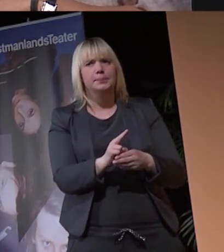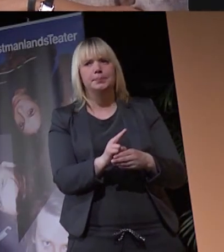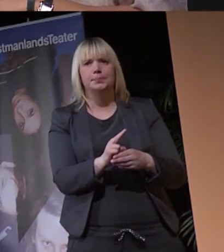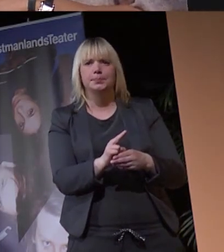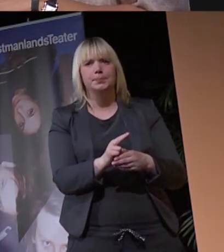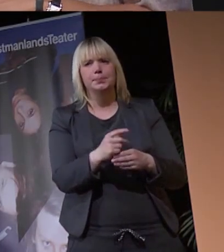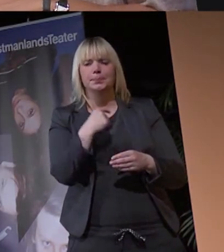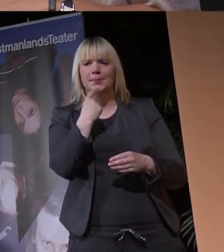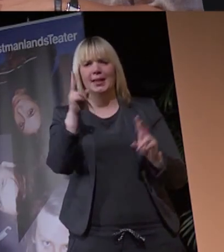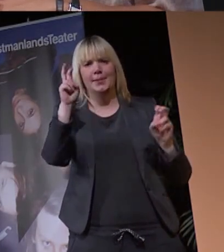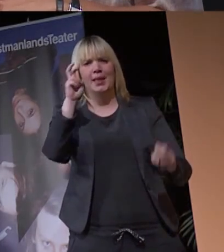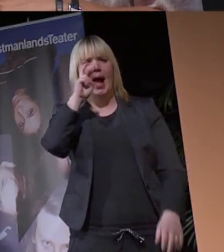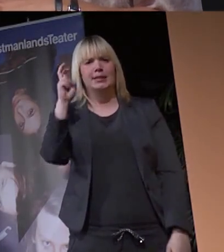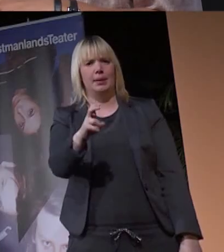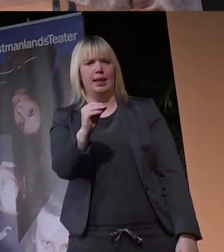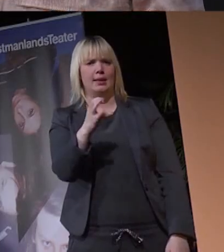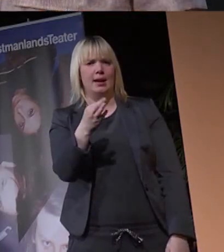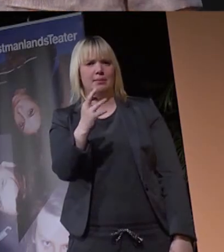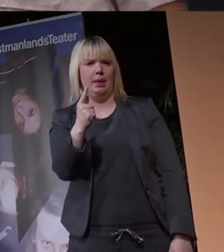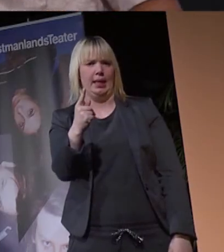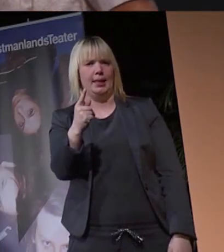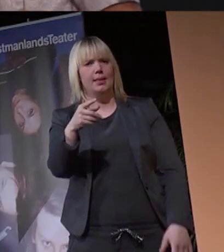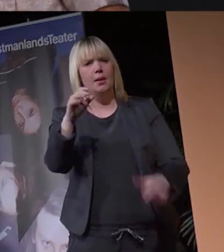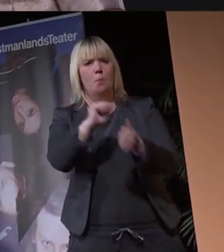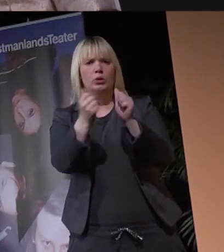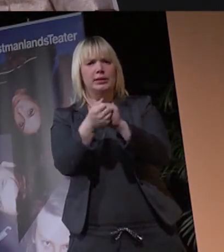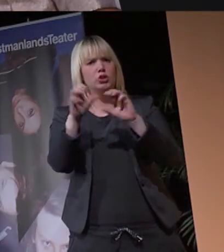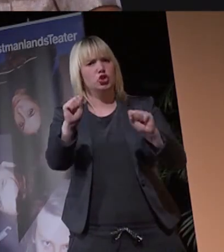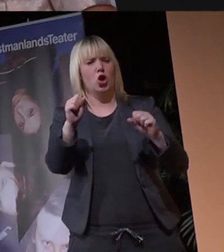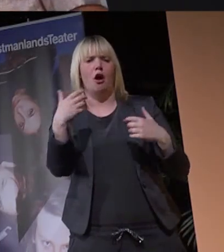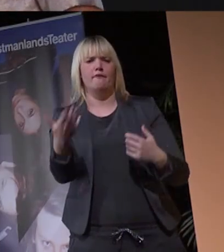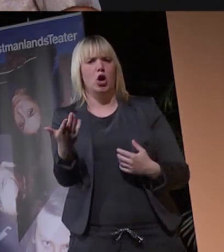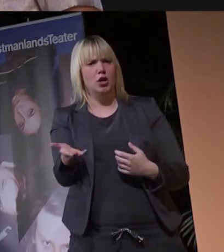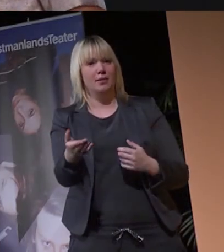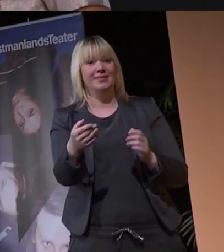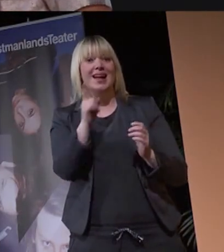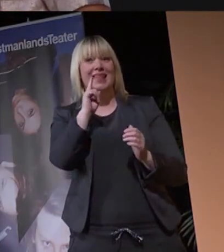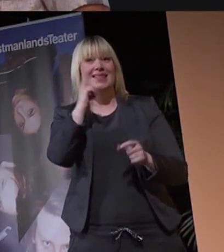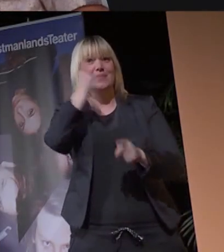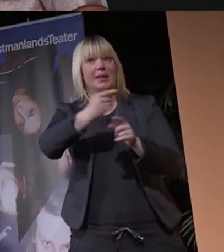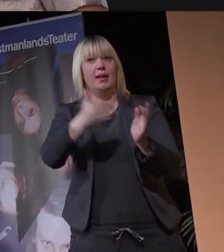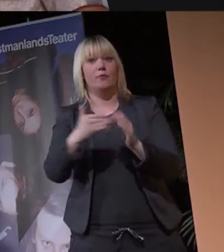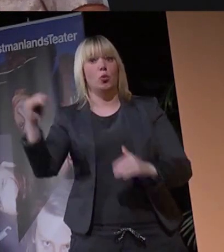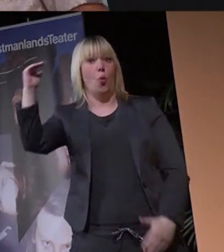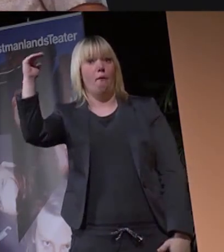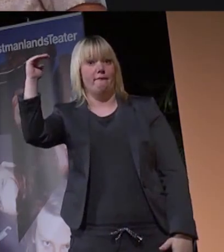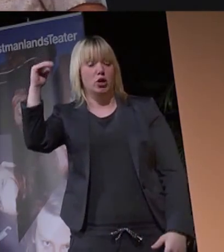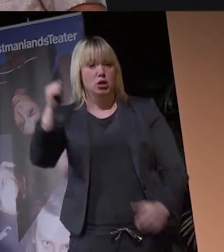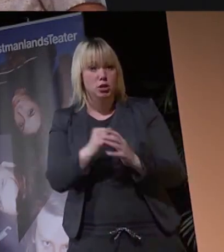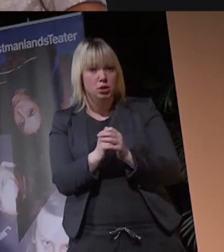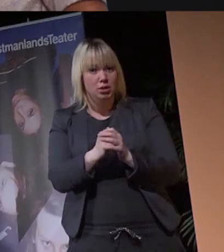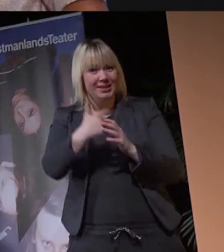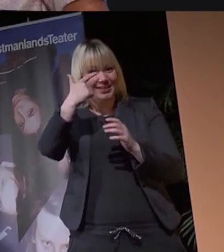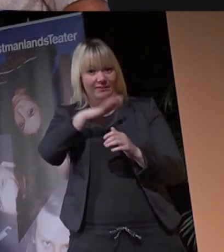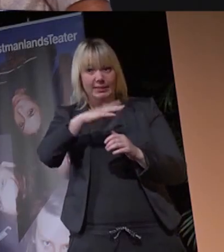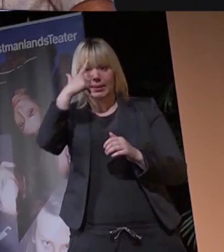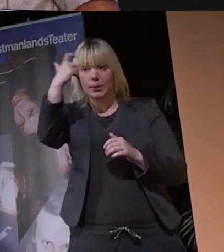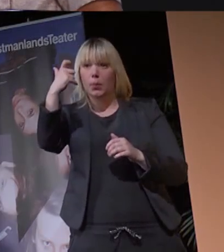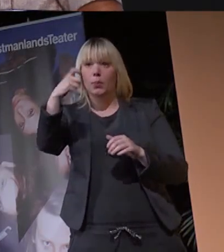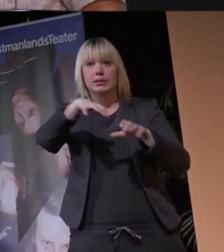säger aspektpolitik, alltså mer uppdrag att vara. Det kommer ovanifrån. Tror man att branschen, eller finns det en tro att, vi